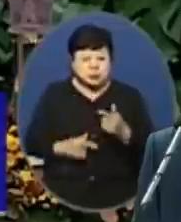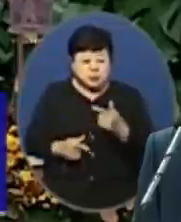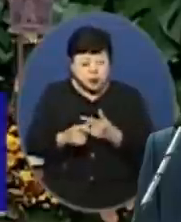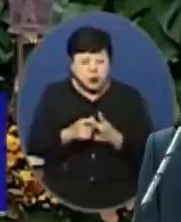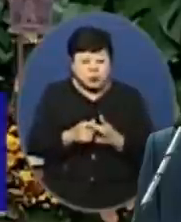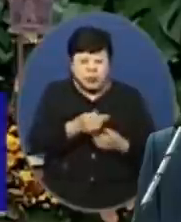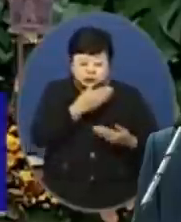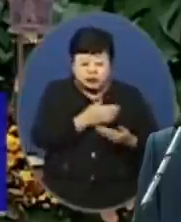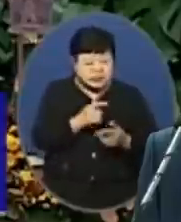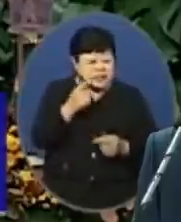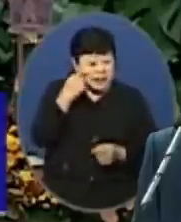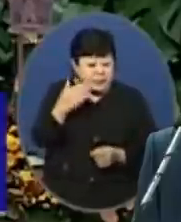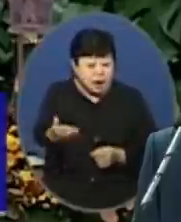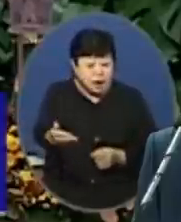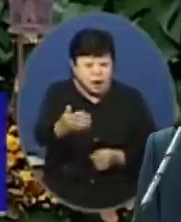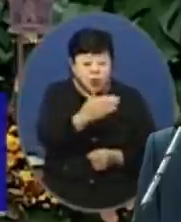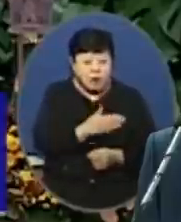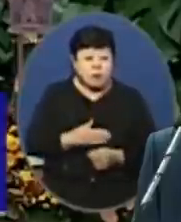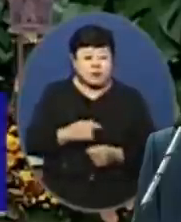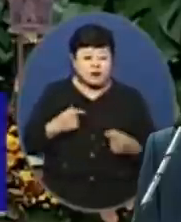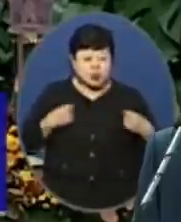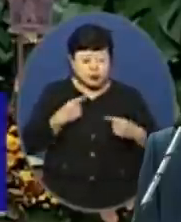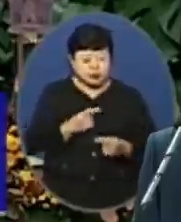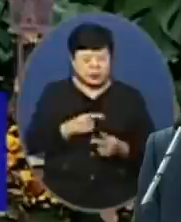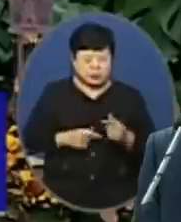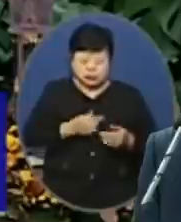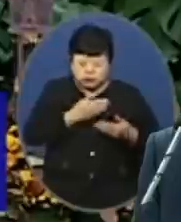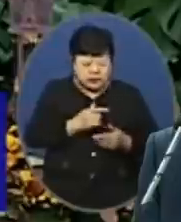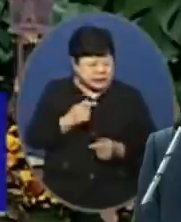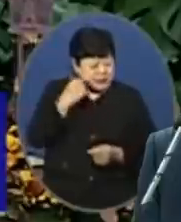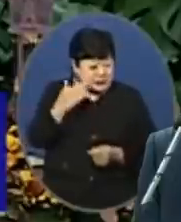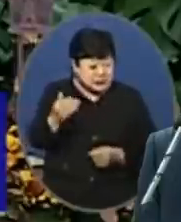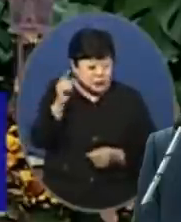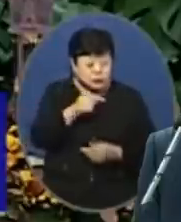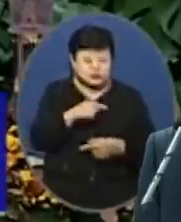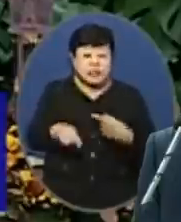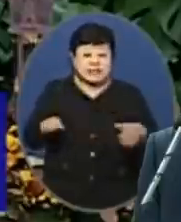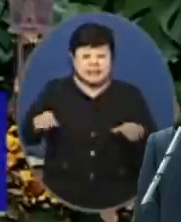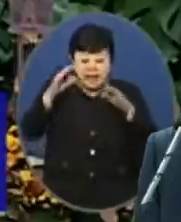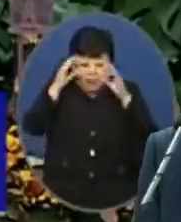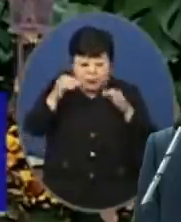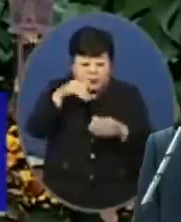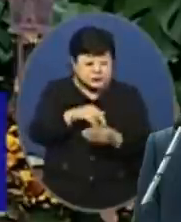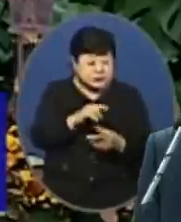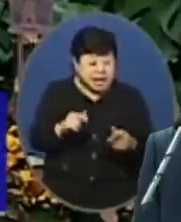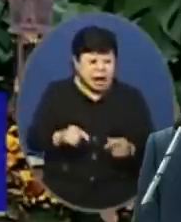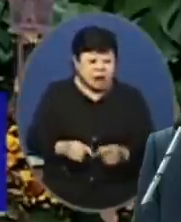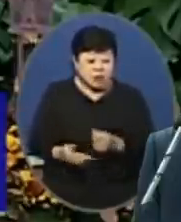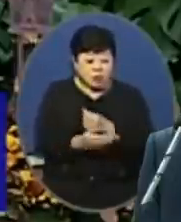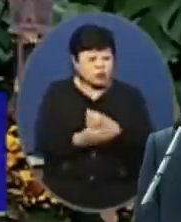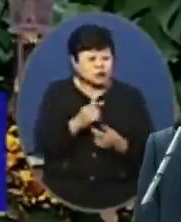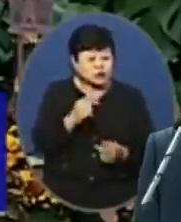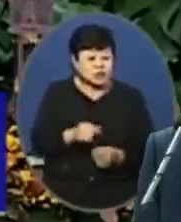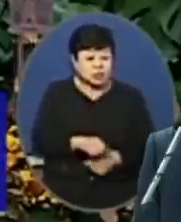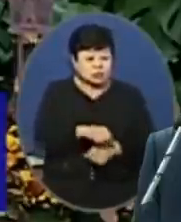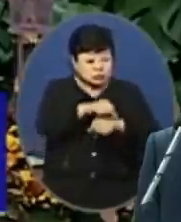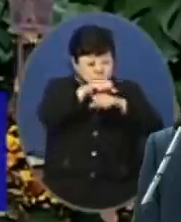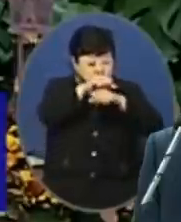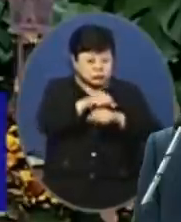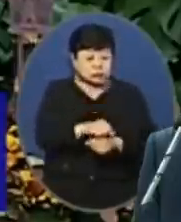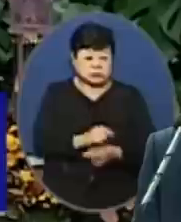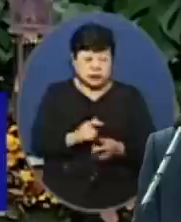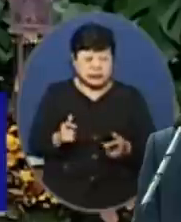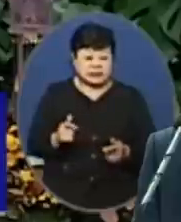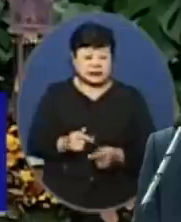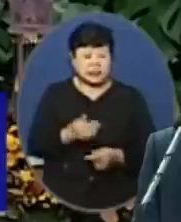음식보다 중하지 아니하며 몸이 의복보다 중하지 아니하냐. 공중의 새를 보라. 심지도 않고 거두지도 않고 창고에